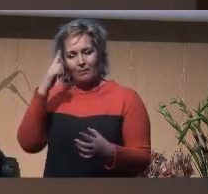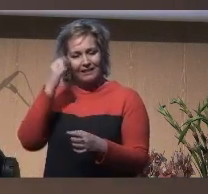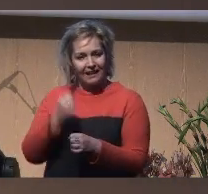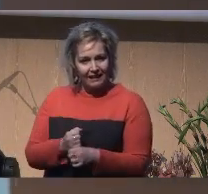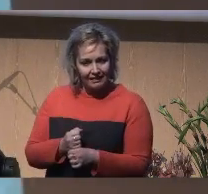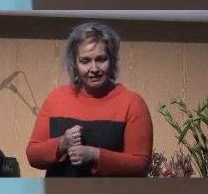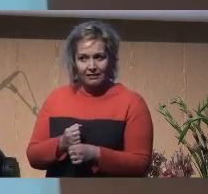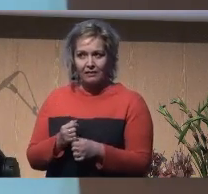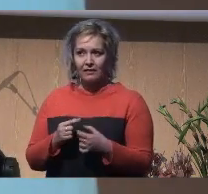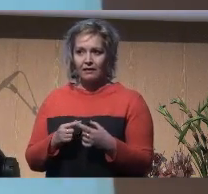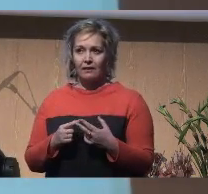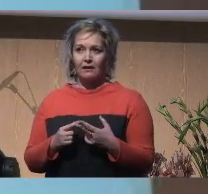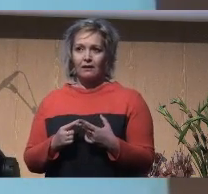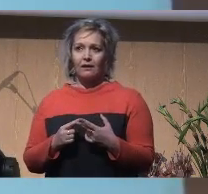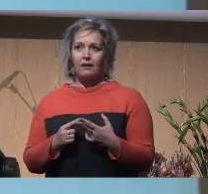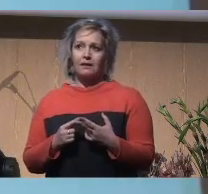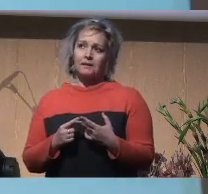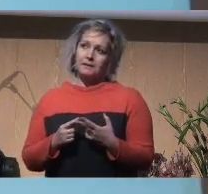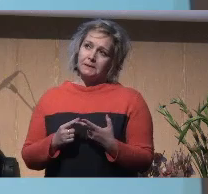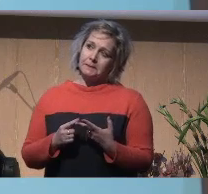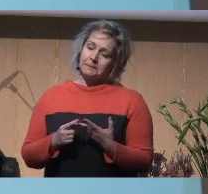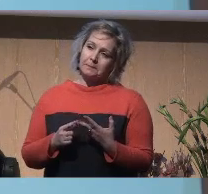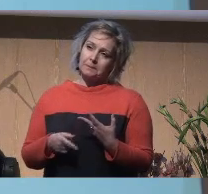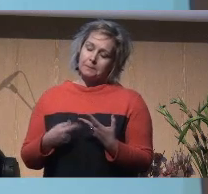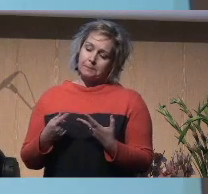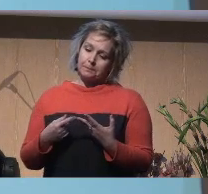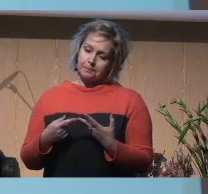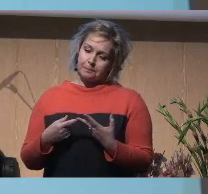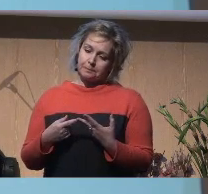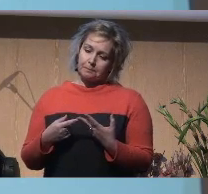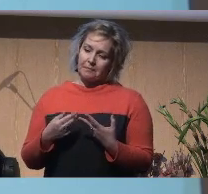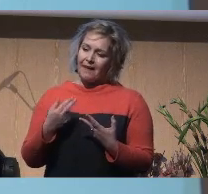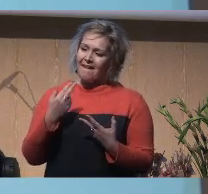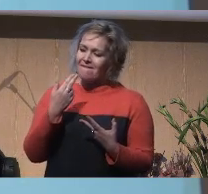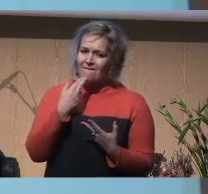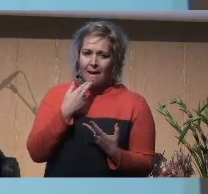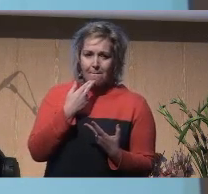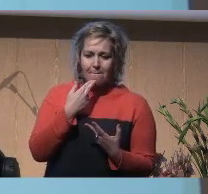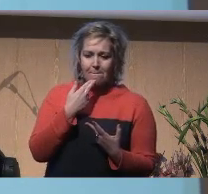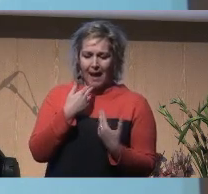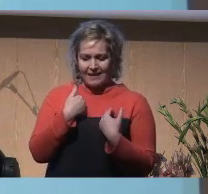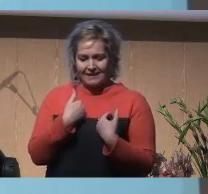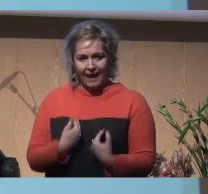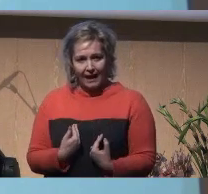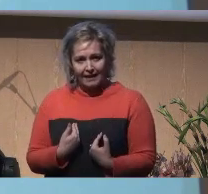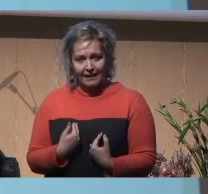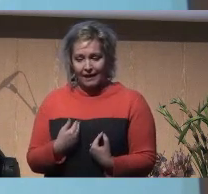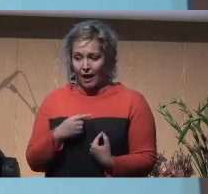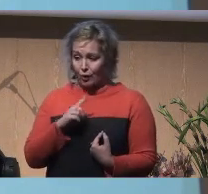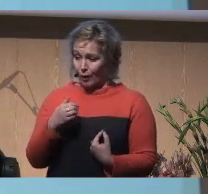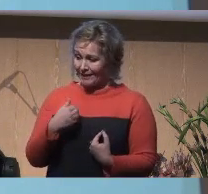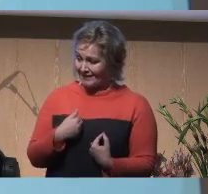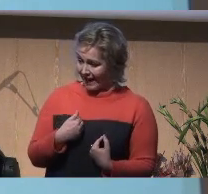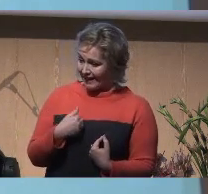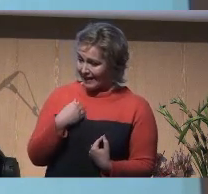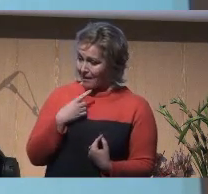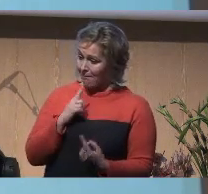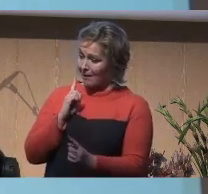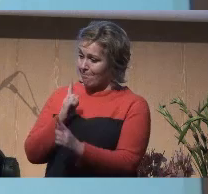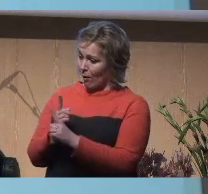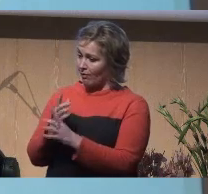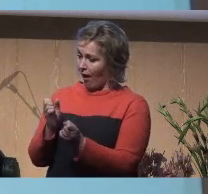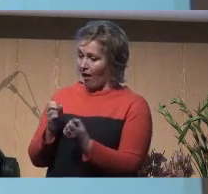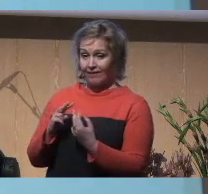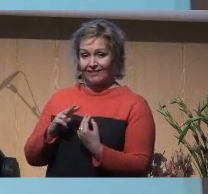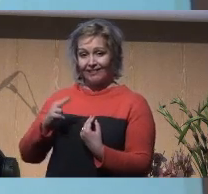tillit. Det handler om hvem jeg når jeg blir møtt av